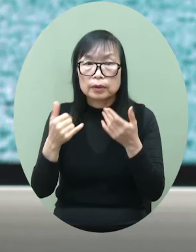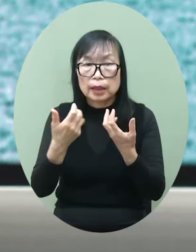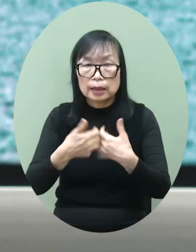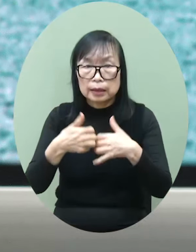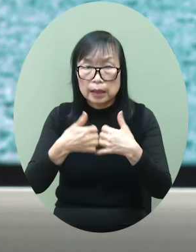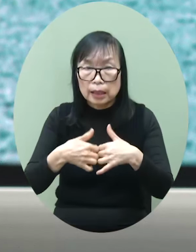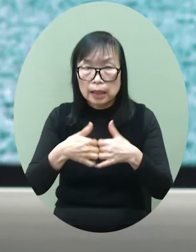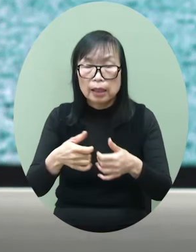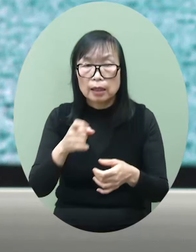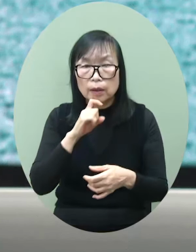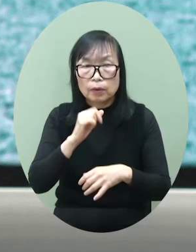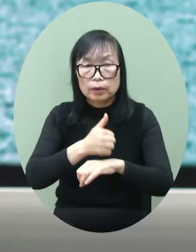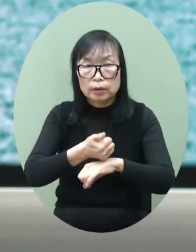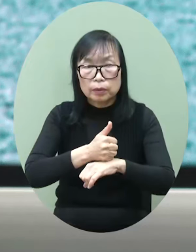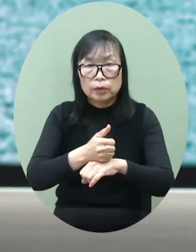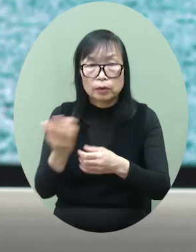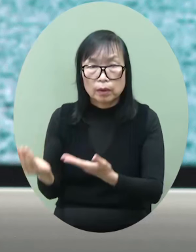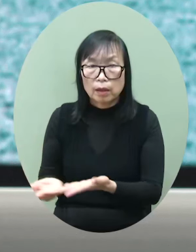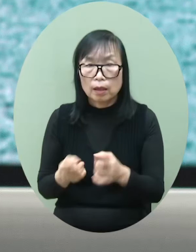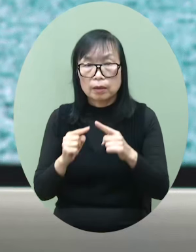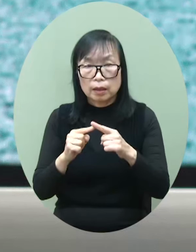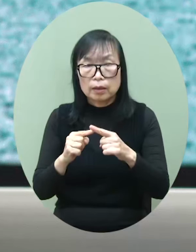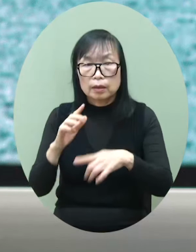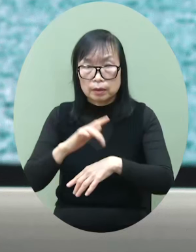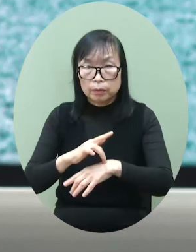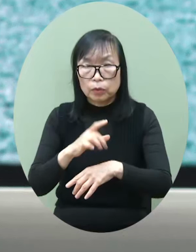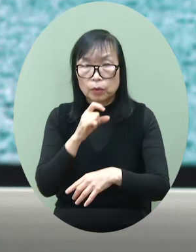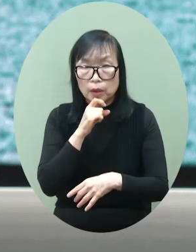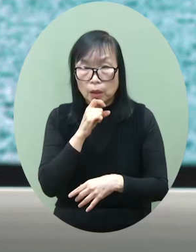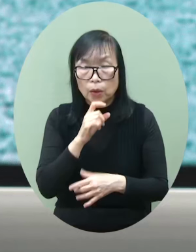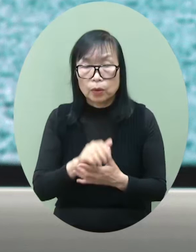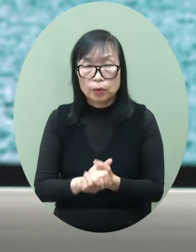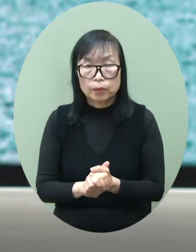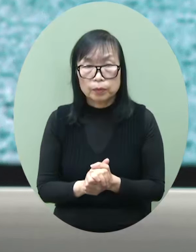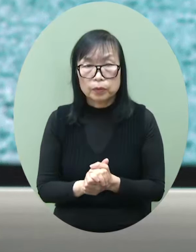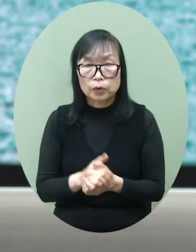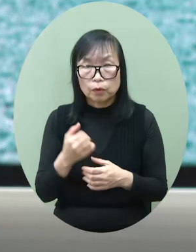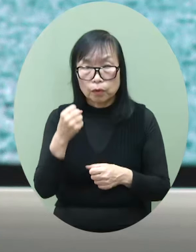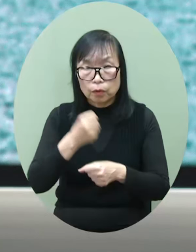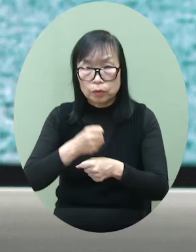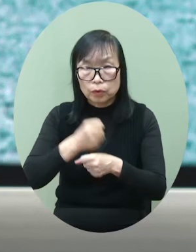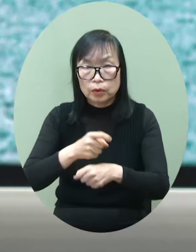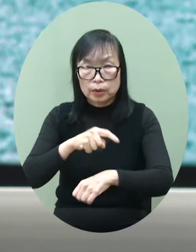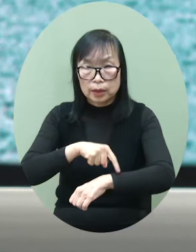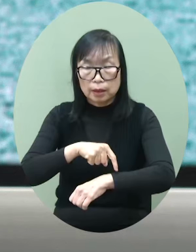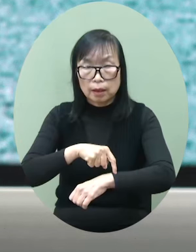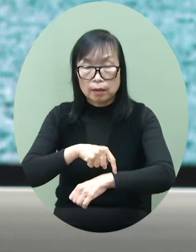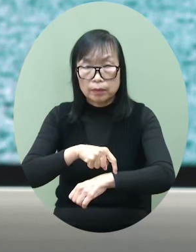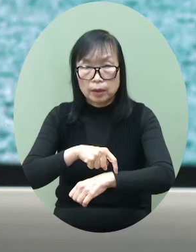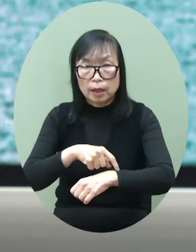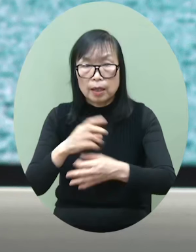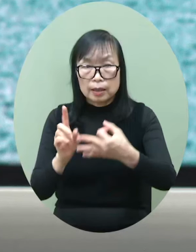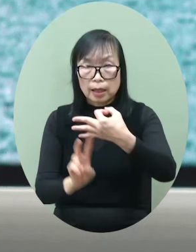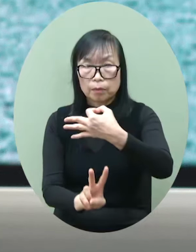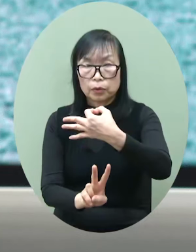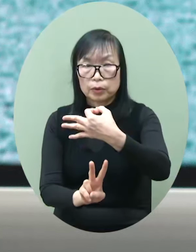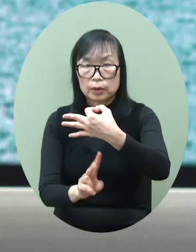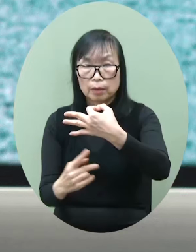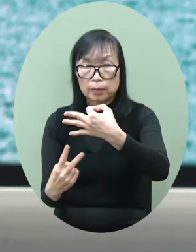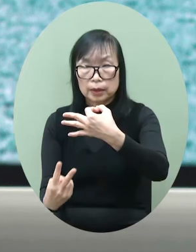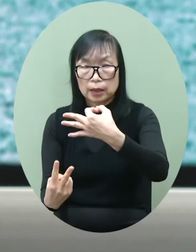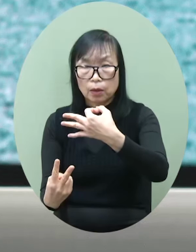當然有機會跟顧客接觸當然他上班的時間其實就是3月22日